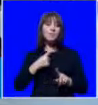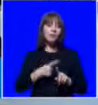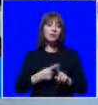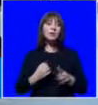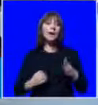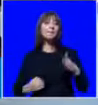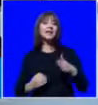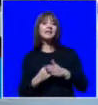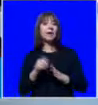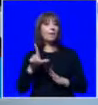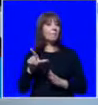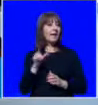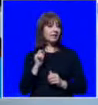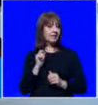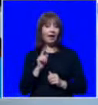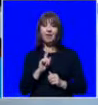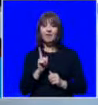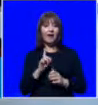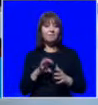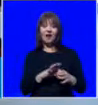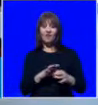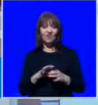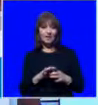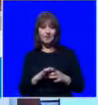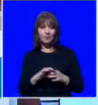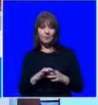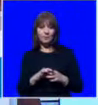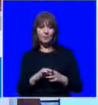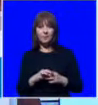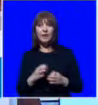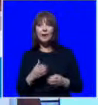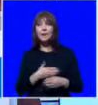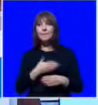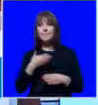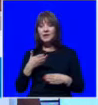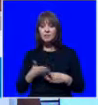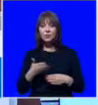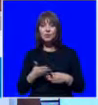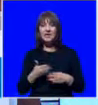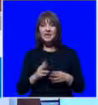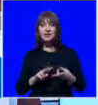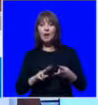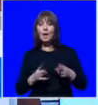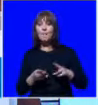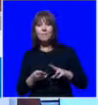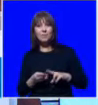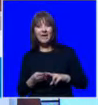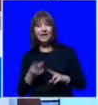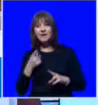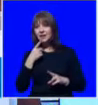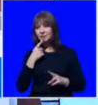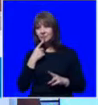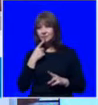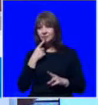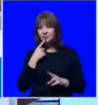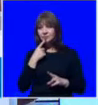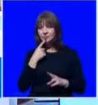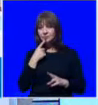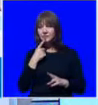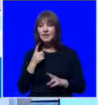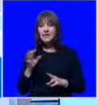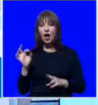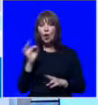повишена до размера на максималния осигурителен доход. Което е абсурд. При последната което, актуализация. Което е абсурд, което наистина е абсурд, но, на